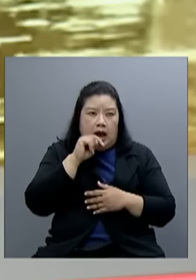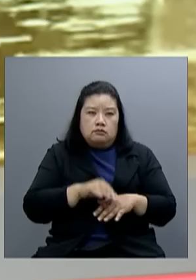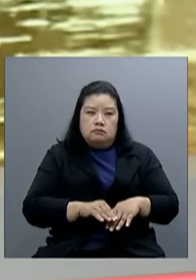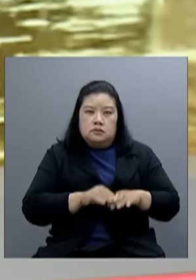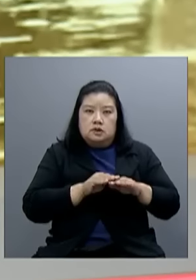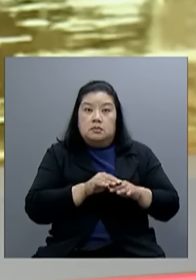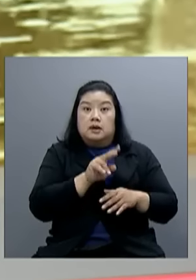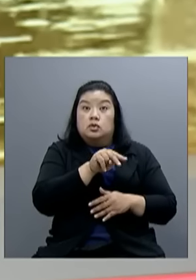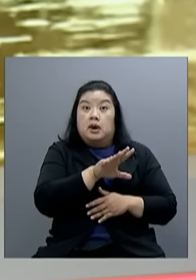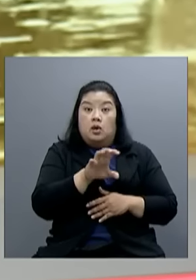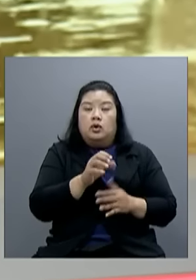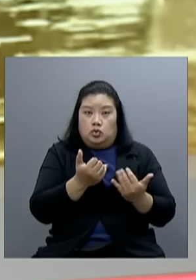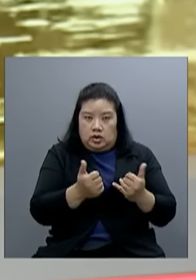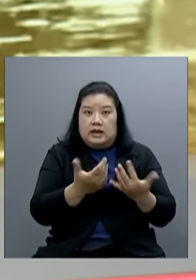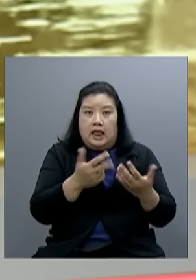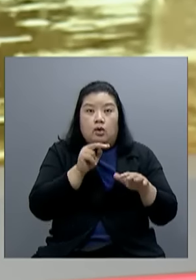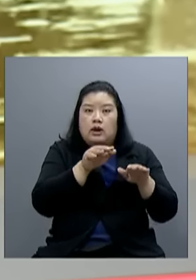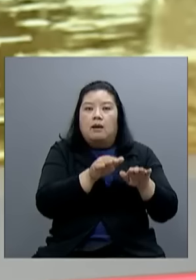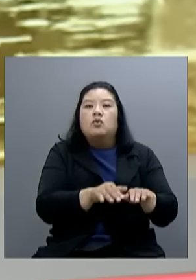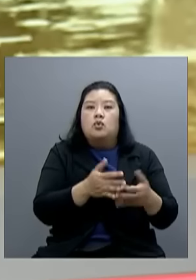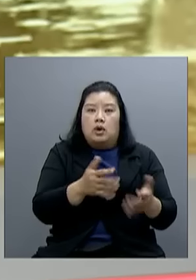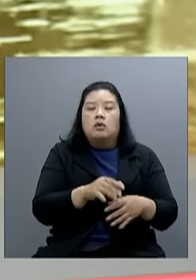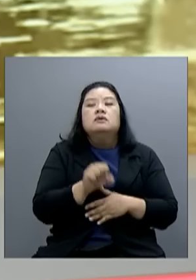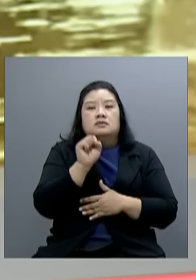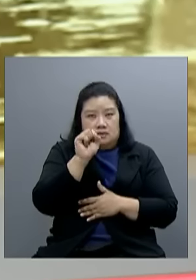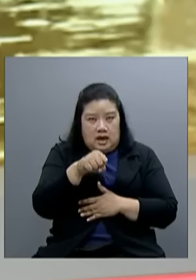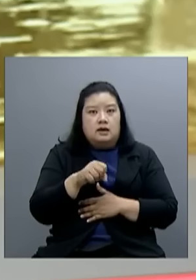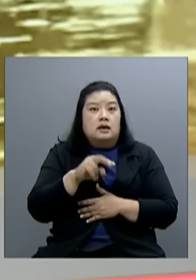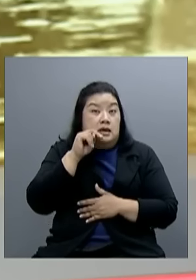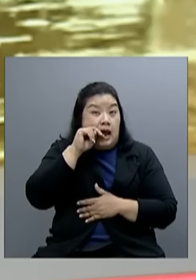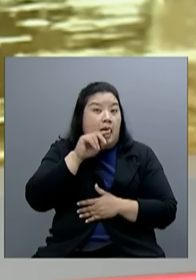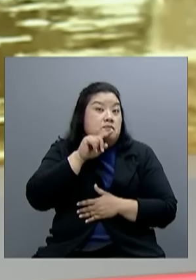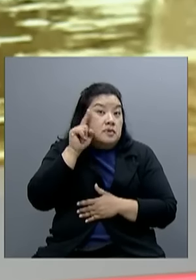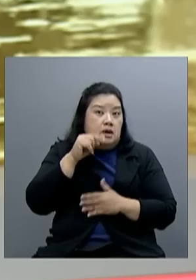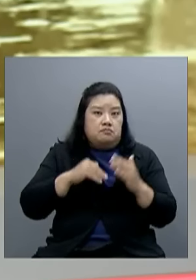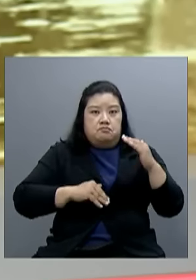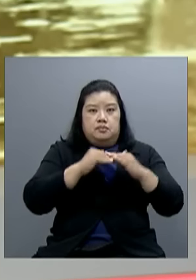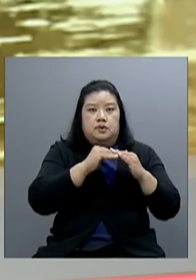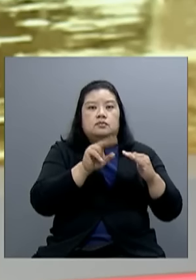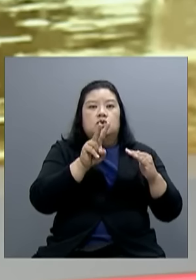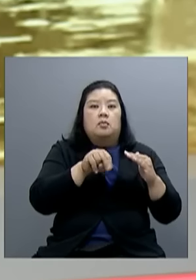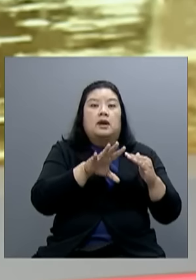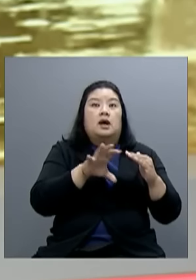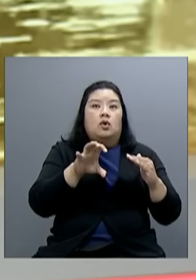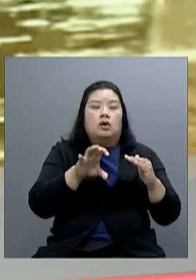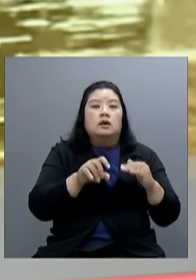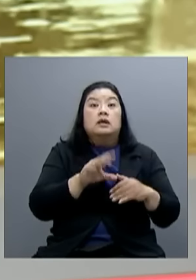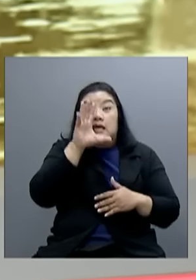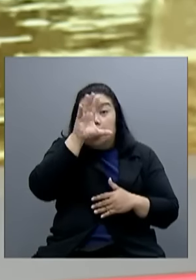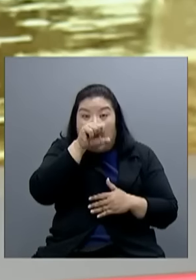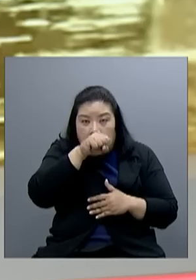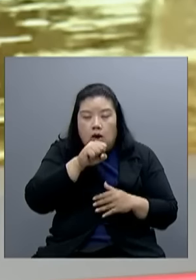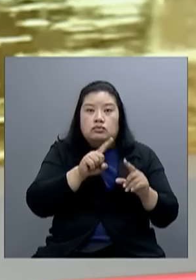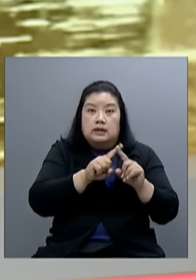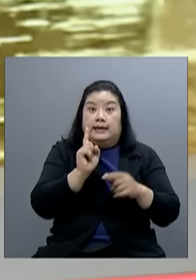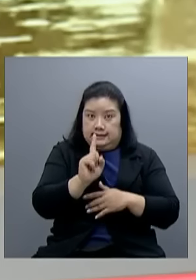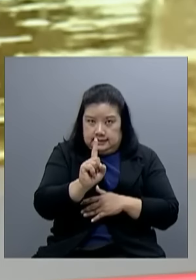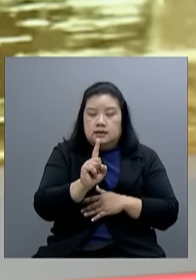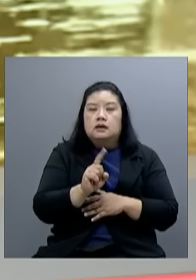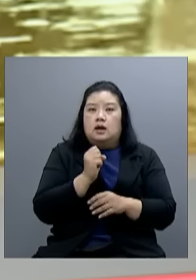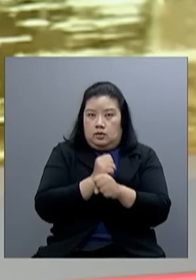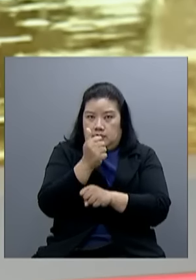นนี้เราตัดยอดน้ำนิ่งแล้ว สูงสุดที่ 2,500 ปีนี้น่าจะอยู่สูงสุดที่ 2,500 แน่ๆอ ันนี้คือคาดการครับแต่ว่าจากการบริหารครับ